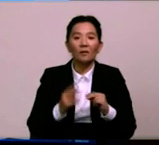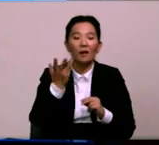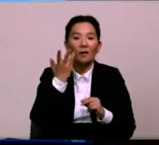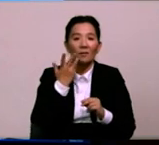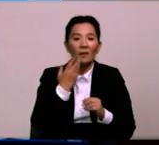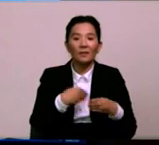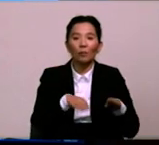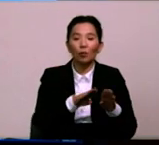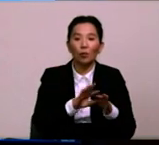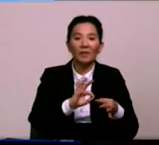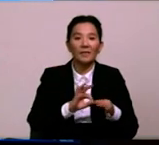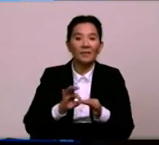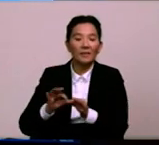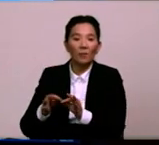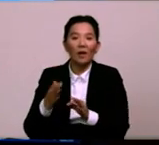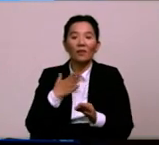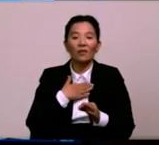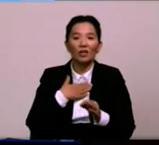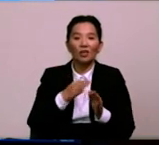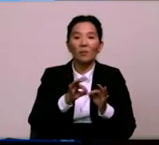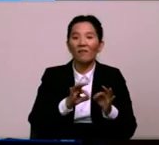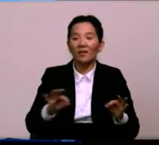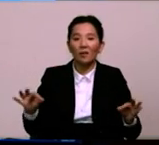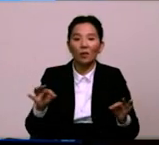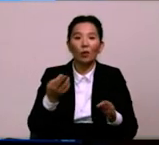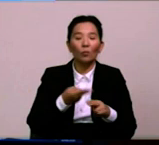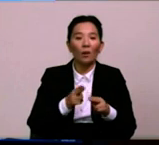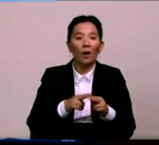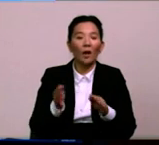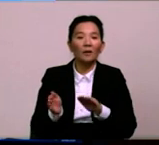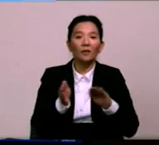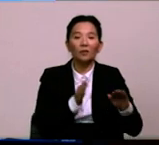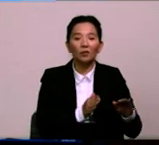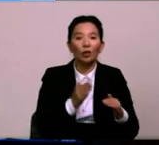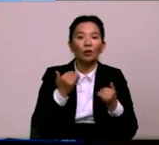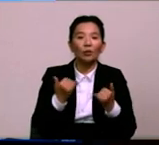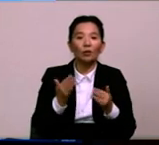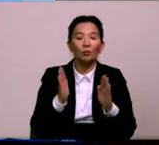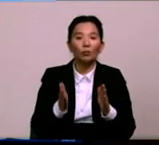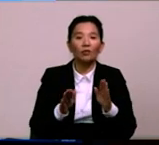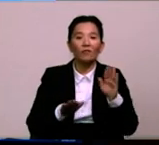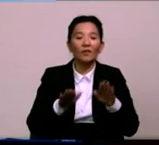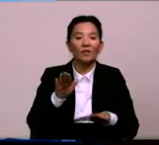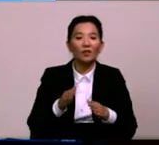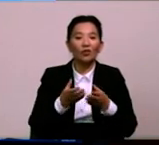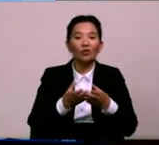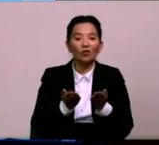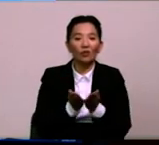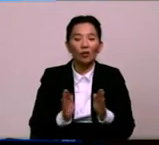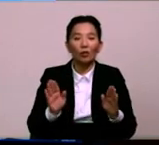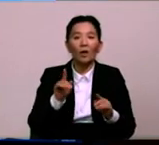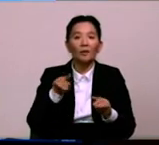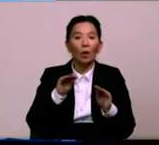мы замкнули цепь, наш проводник отклонился. Теперь на чашу весов мы подберем такой груз,